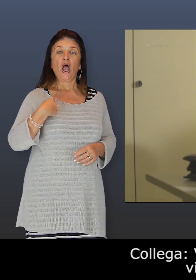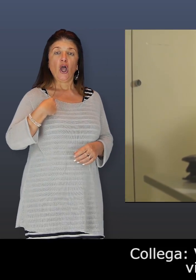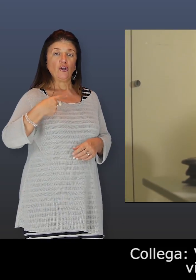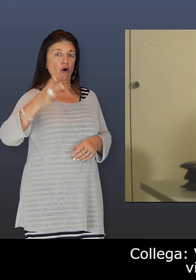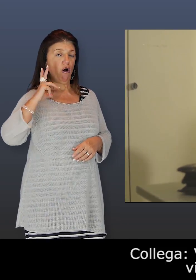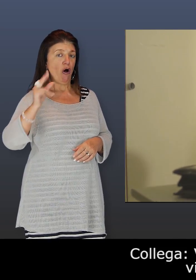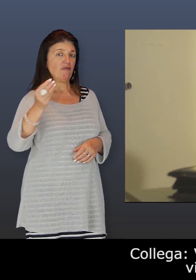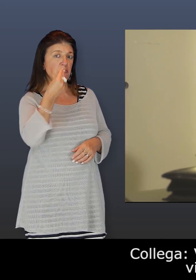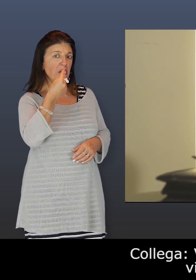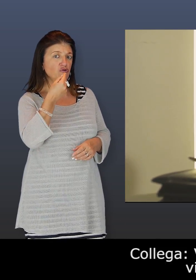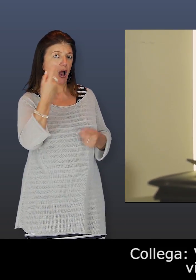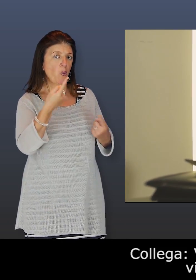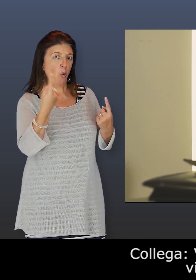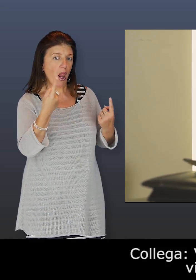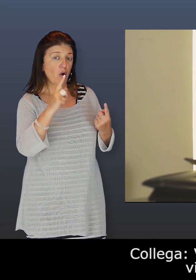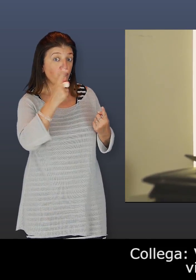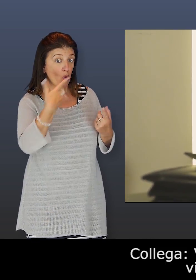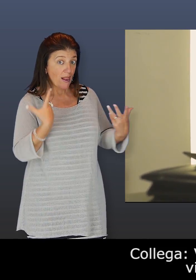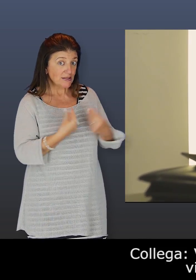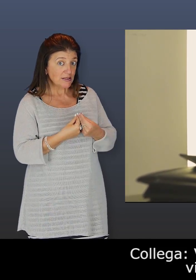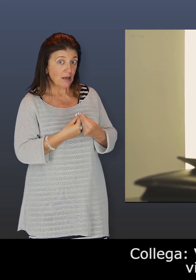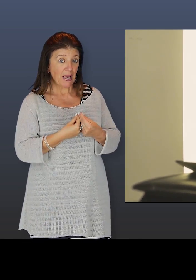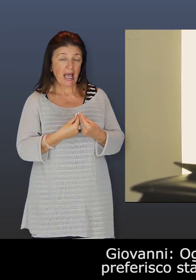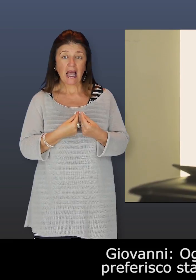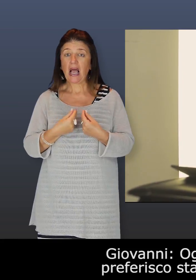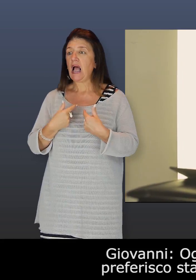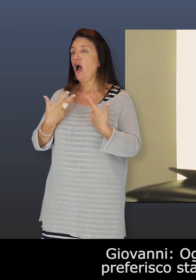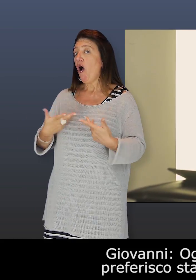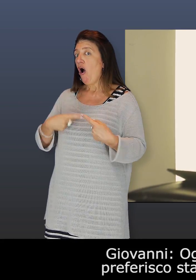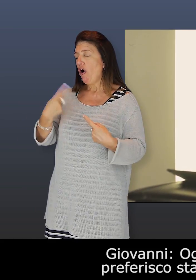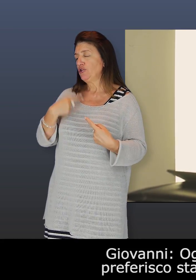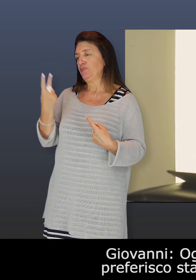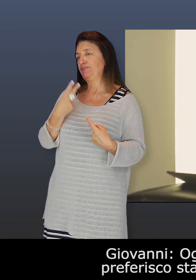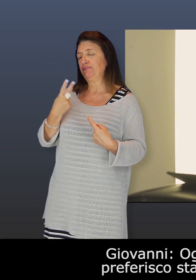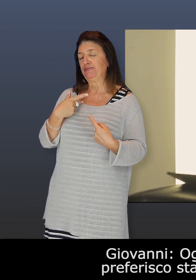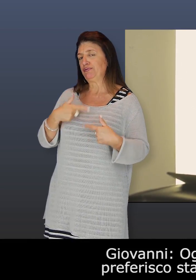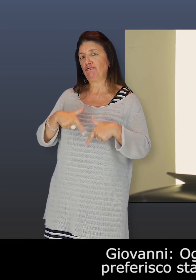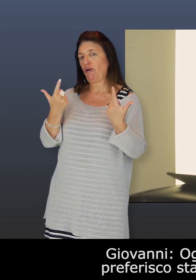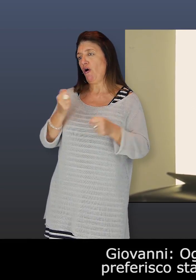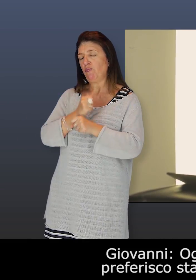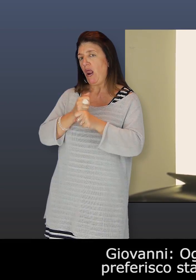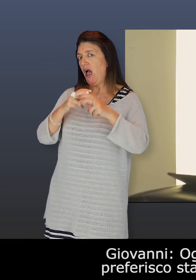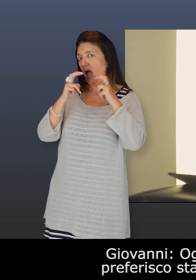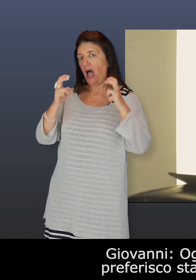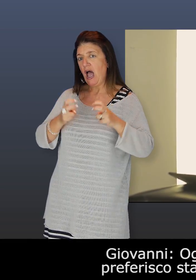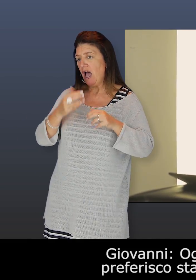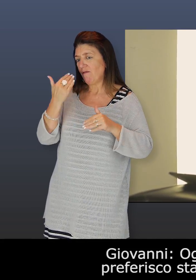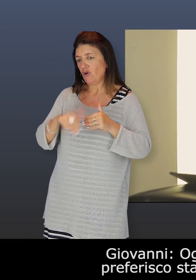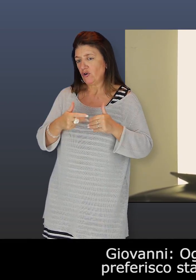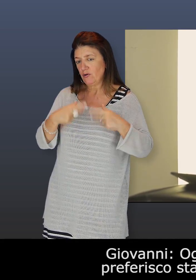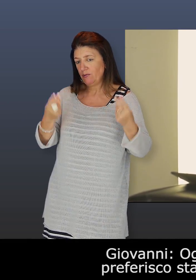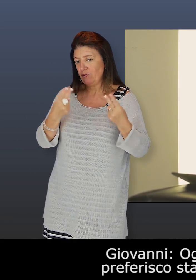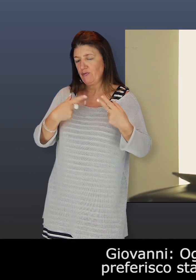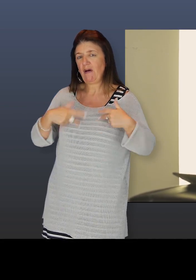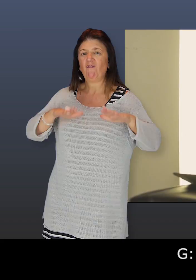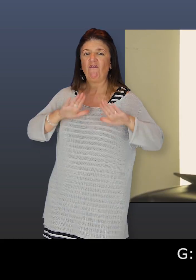un boccone. Vieni a pranzo con me? Oggi no, guarda. Troppe cose da finire per rispostare qua.